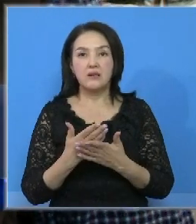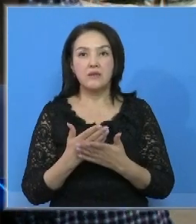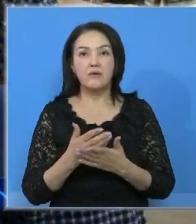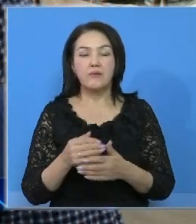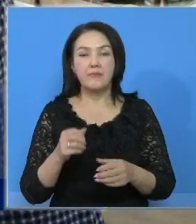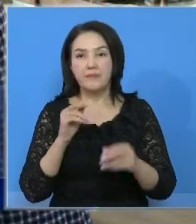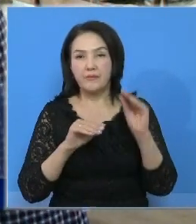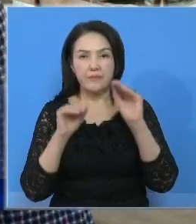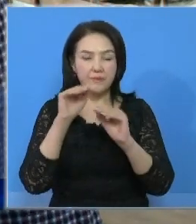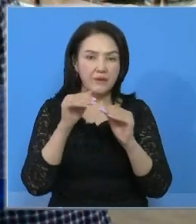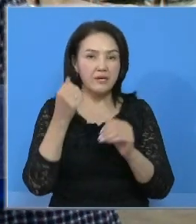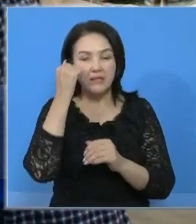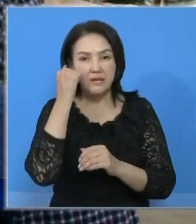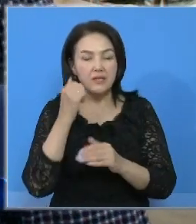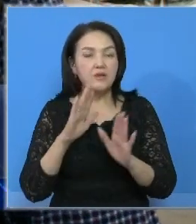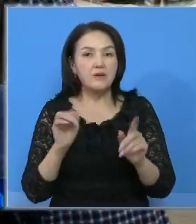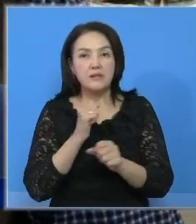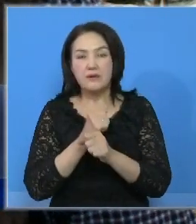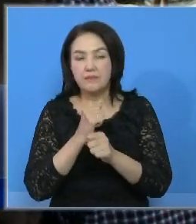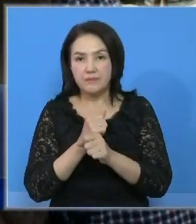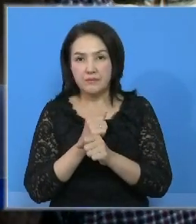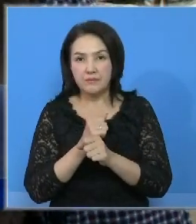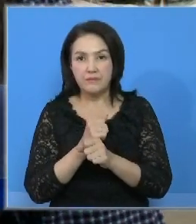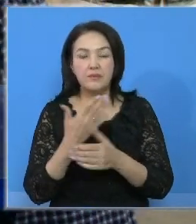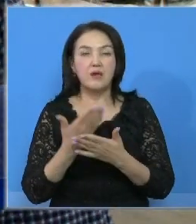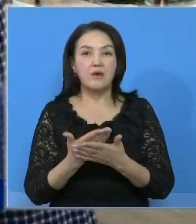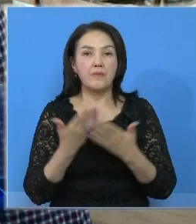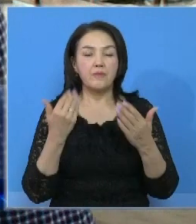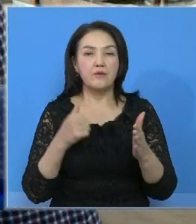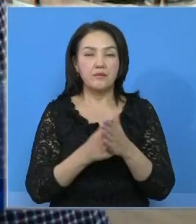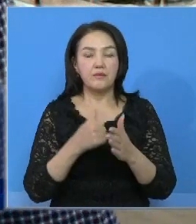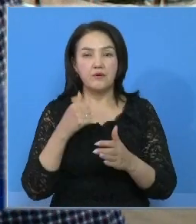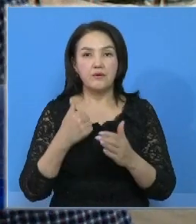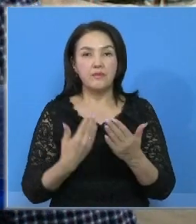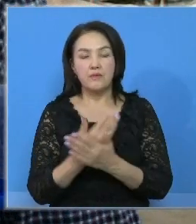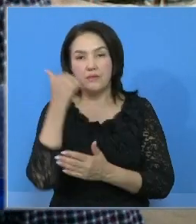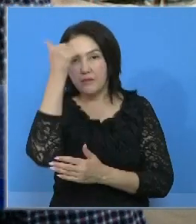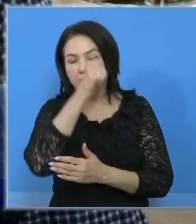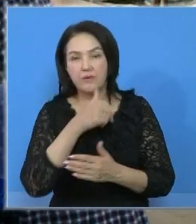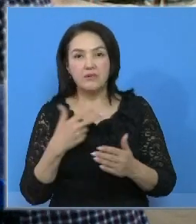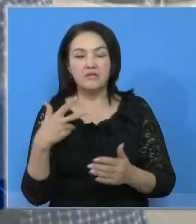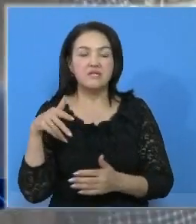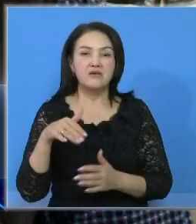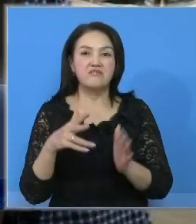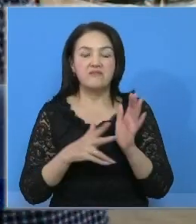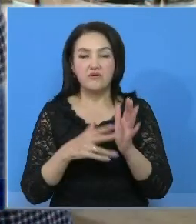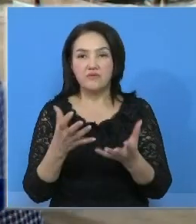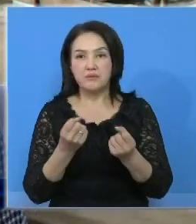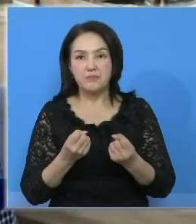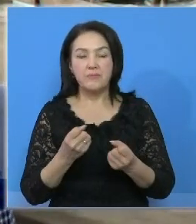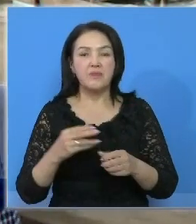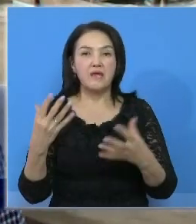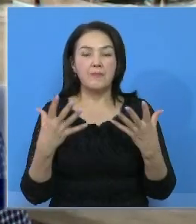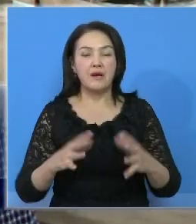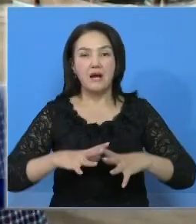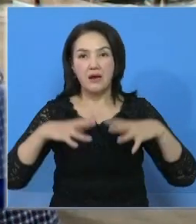устанавливаем оборудование старое, которое не работает. В процессе до Нового года, мы думаем, ТО-8 возьмем, большой ремонт. Насчет здания